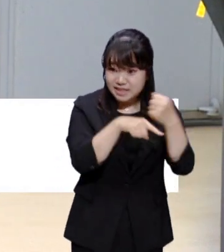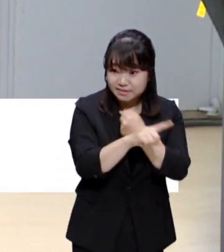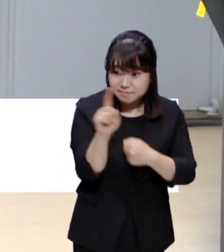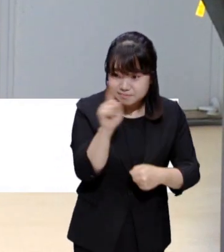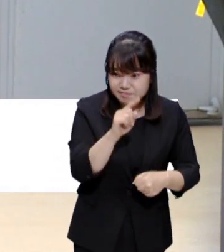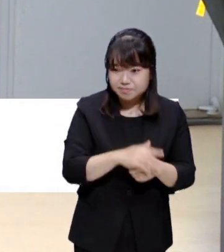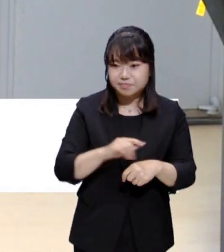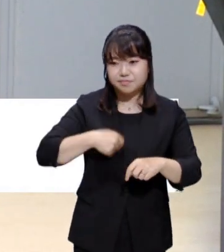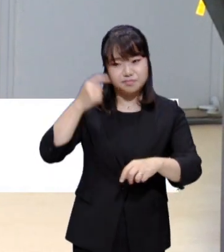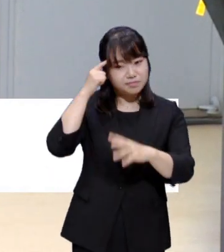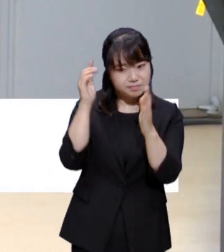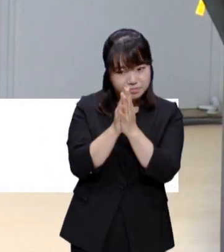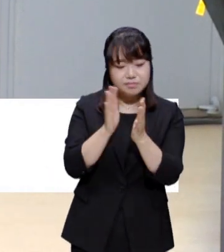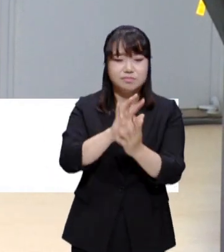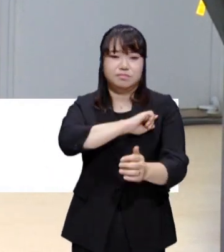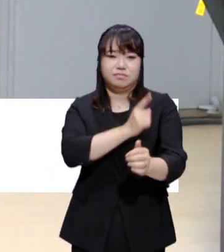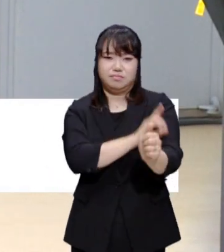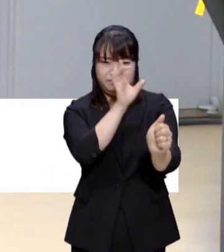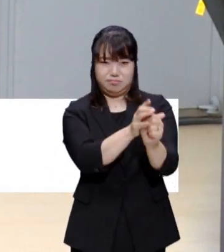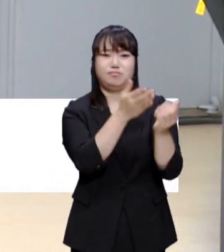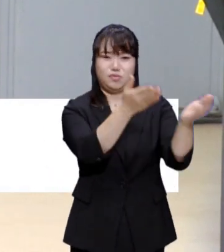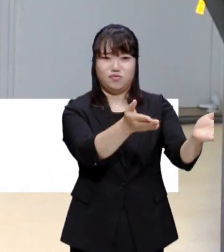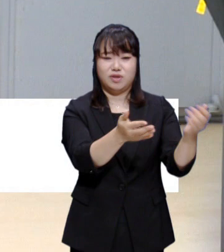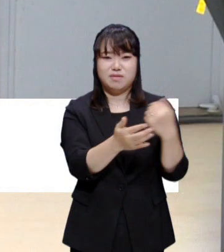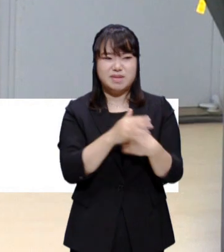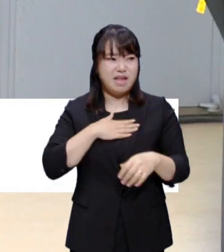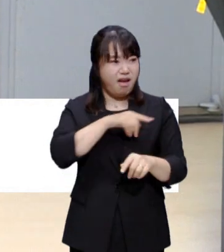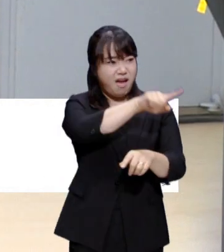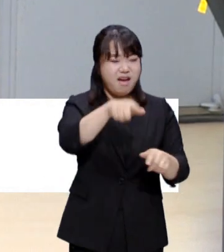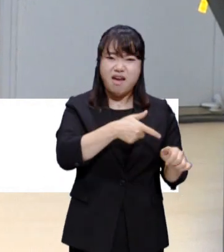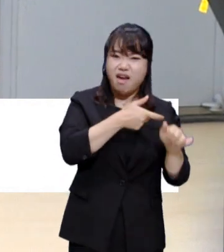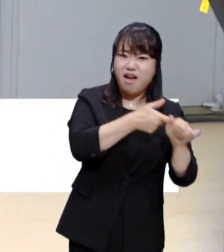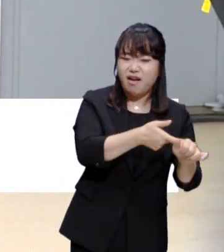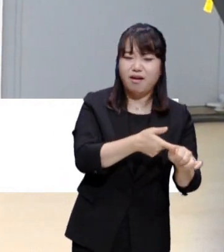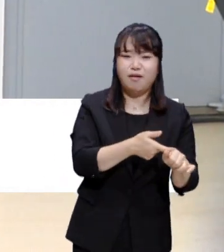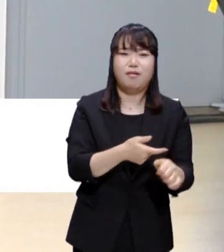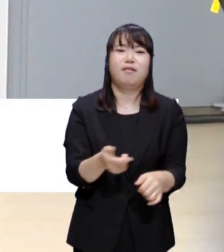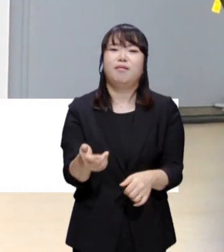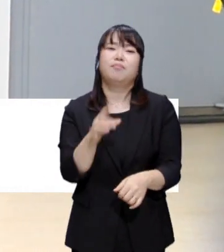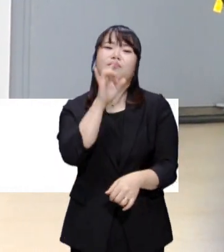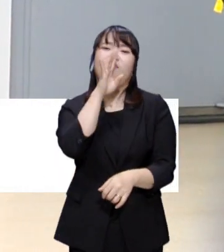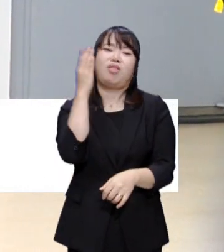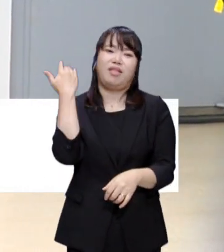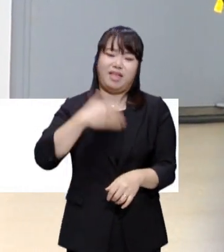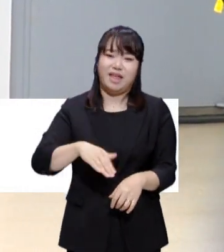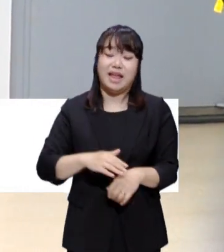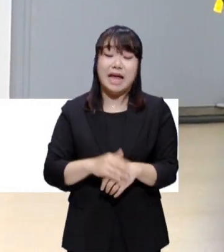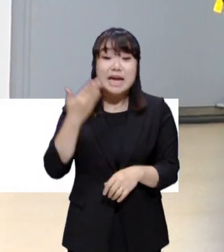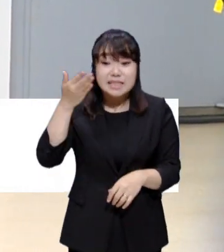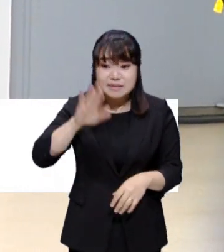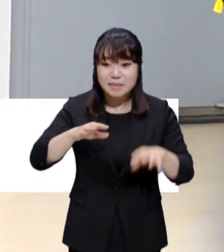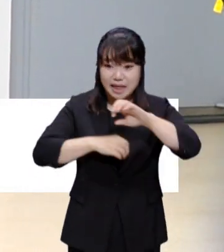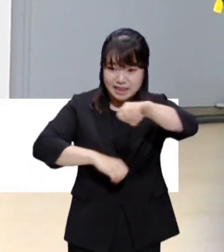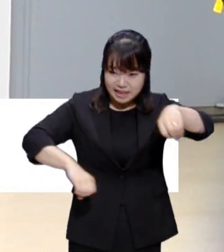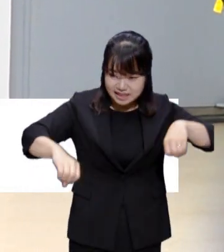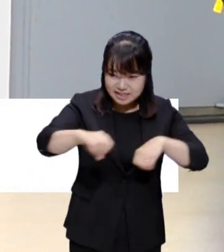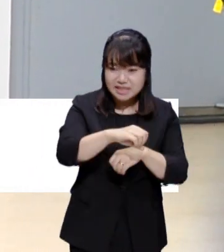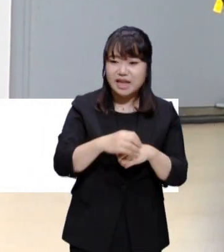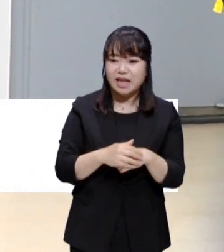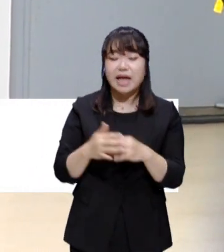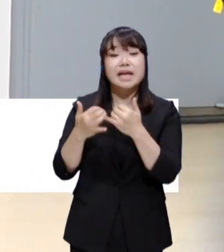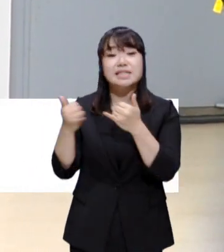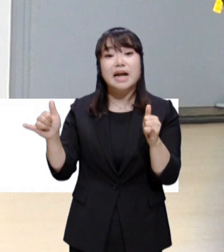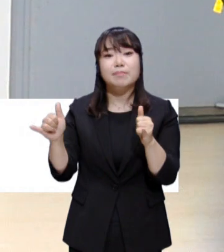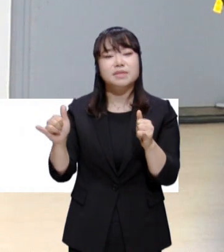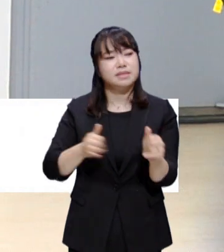부분을 결정하도록 이제 권한을 주는 것이기 때문에 이걸 좀 법으로 강제하기엔 좀 무리가 있죠. 대신에 이걸 결국에는 이제 지역